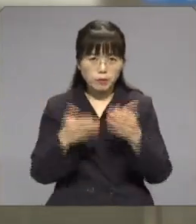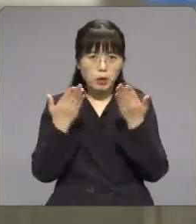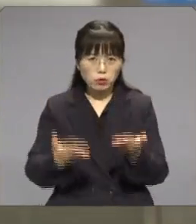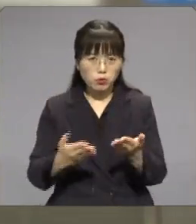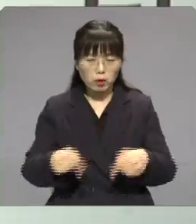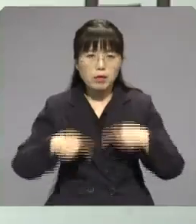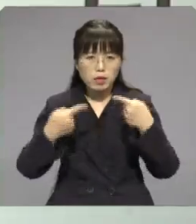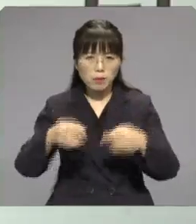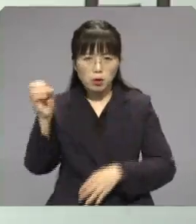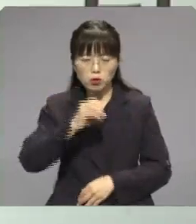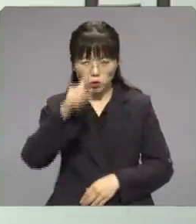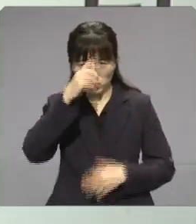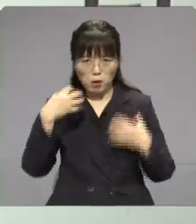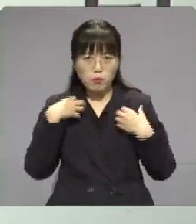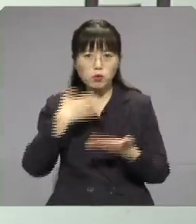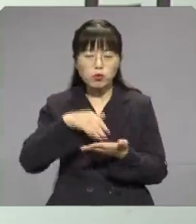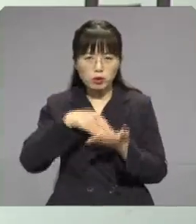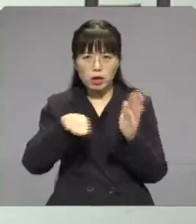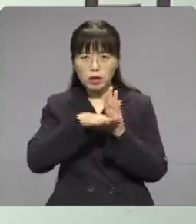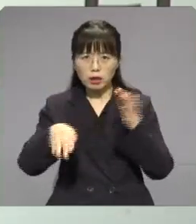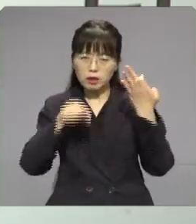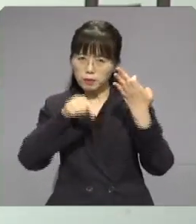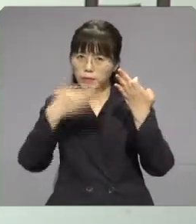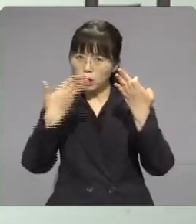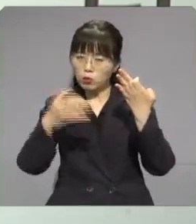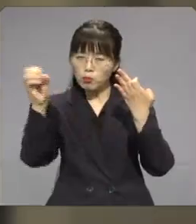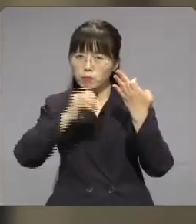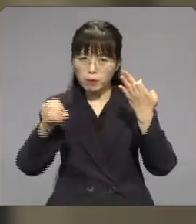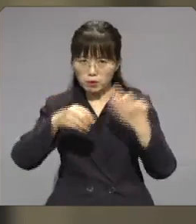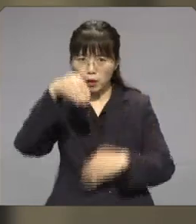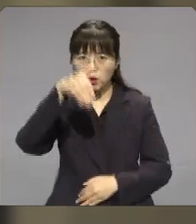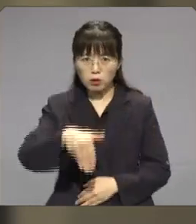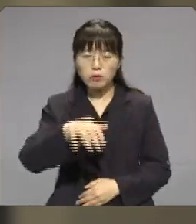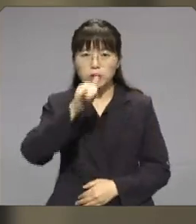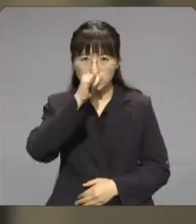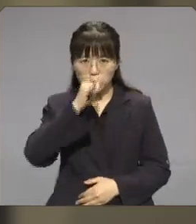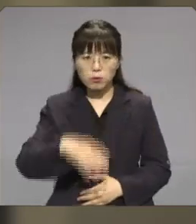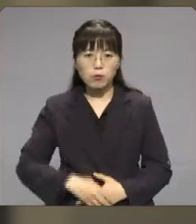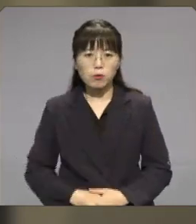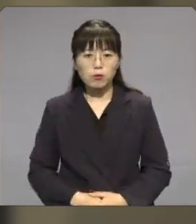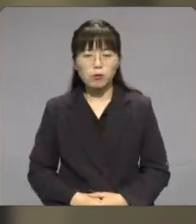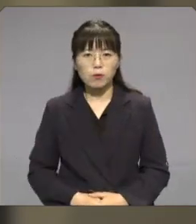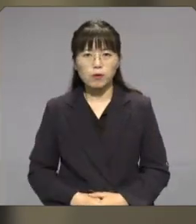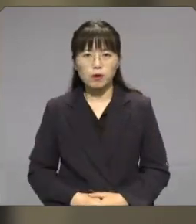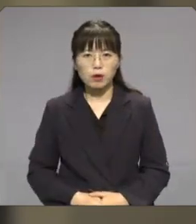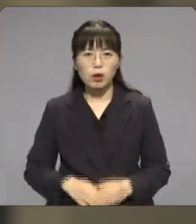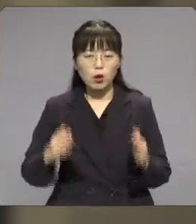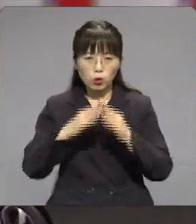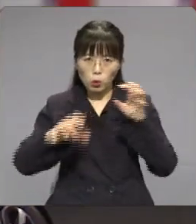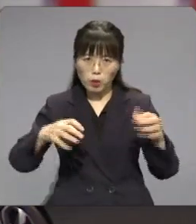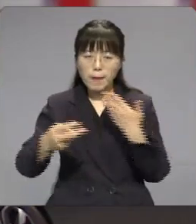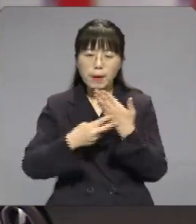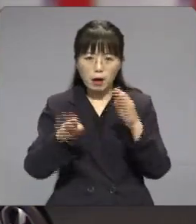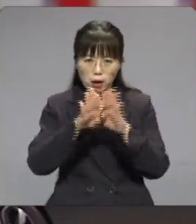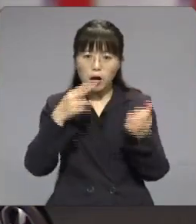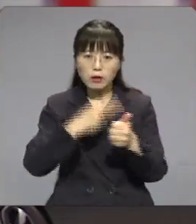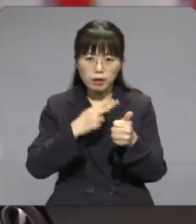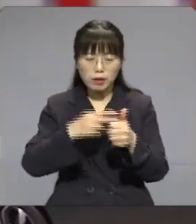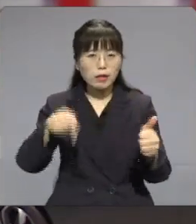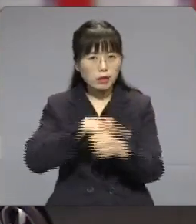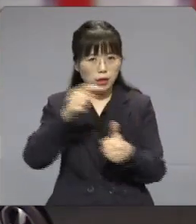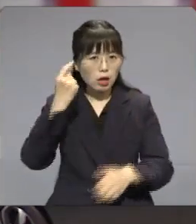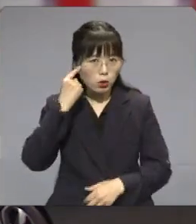휴진 참여율이 정부 집계 기준 14.9%로 저조하기도 했고 동네 병원 개원의들의